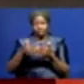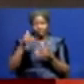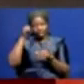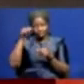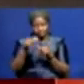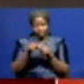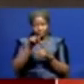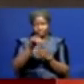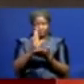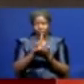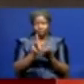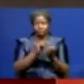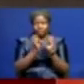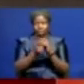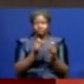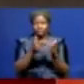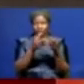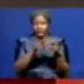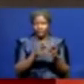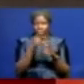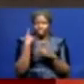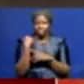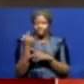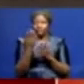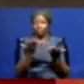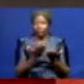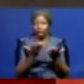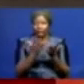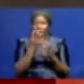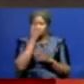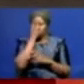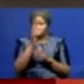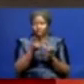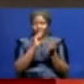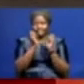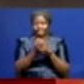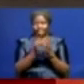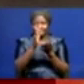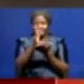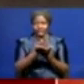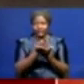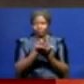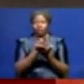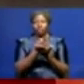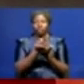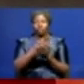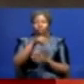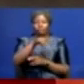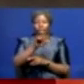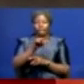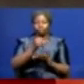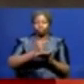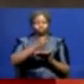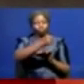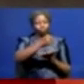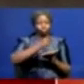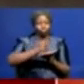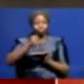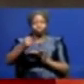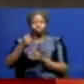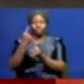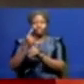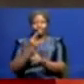hivi majuzi, ambapo Rais William Ruto alibadilisha tu baadhi ya makatibu na kuwapeleka katika wizara